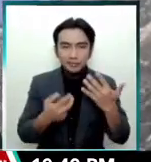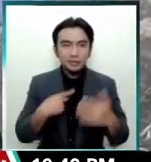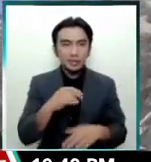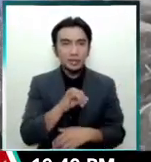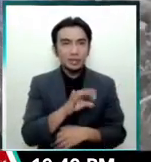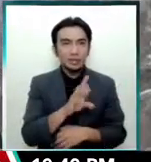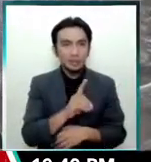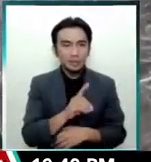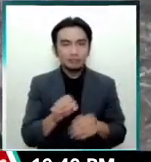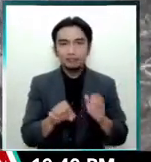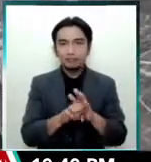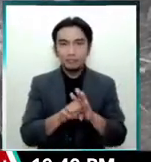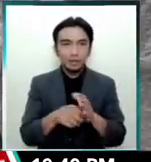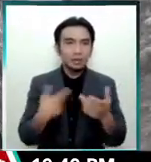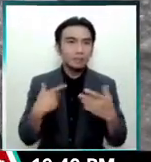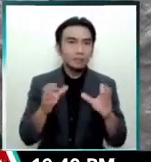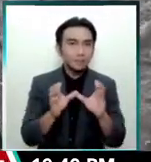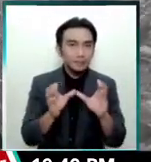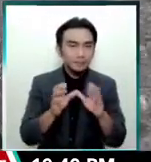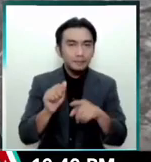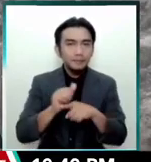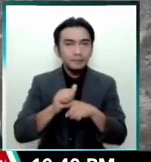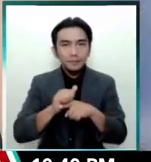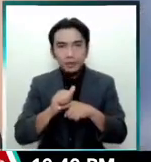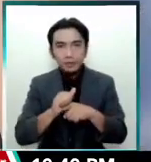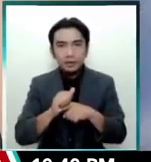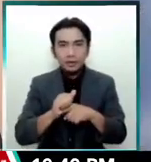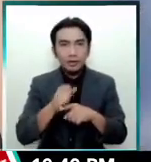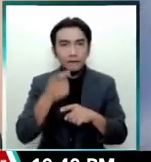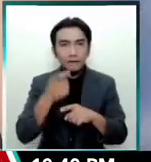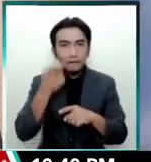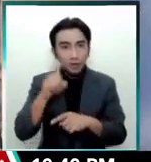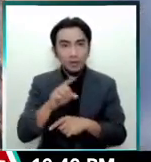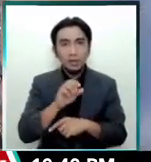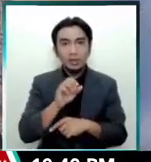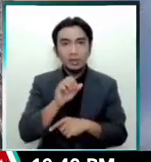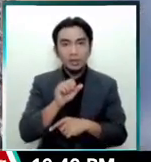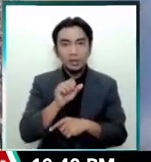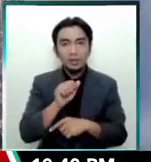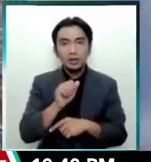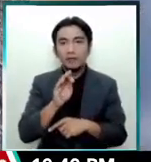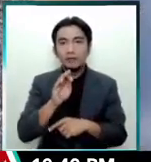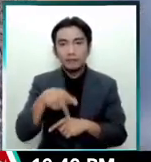certificate sa training course sa pagka-AFP Scout Ranger ng isa sa mga inaresto.